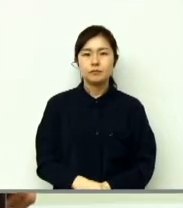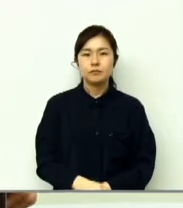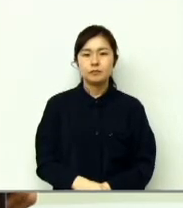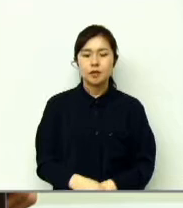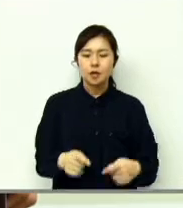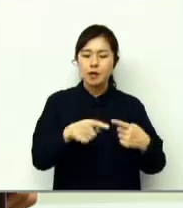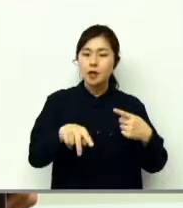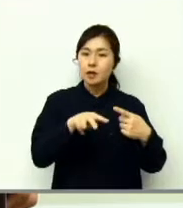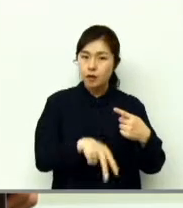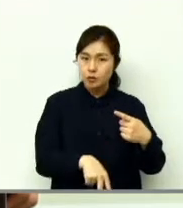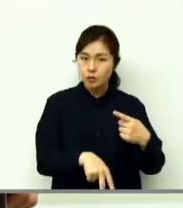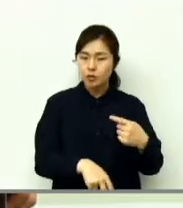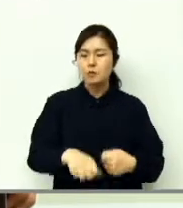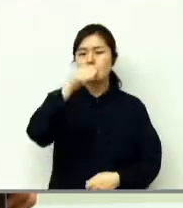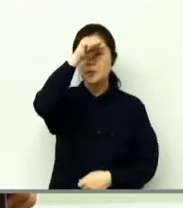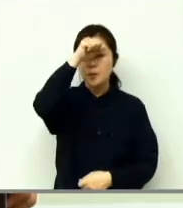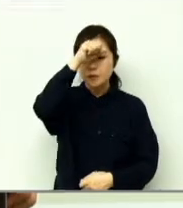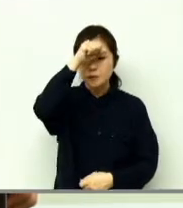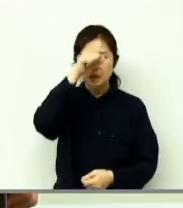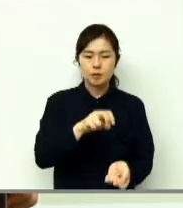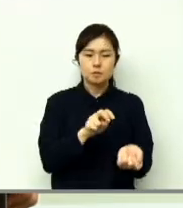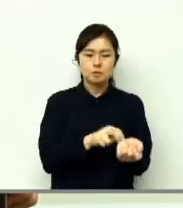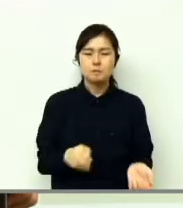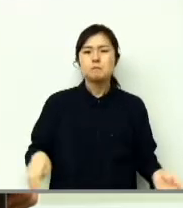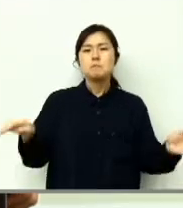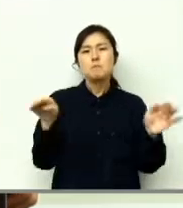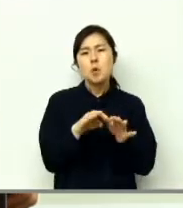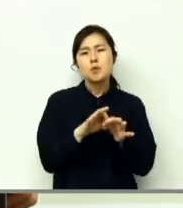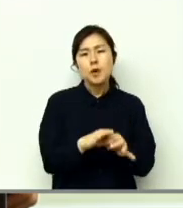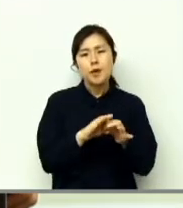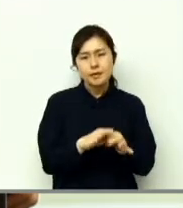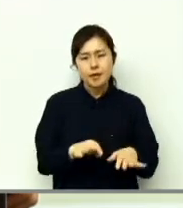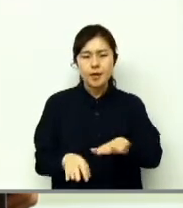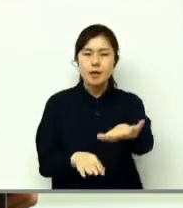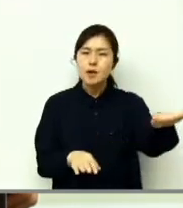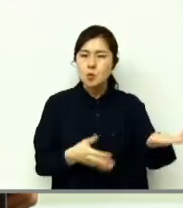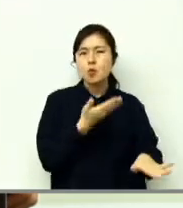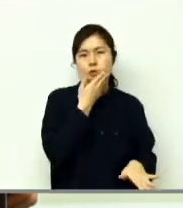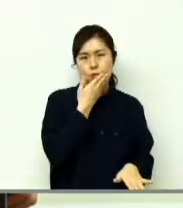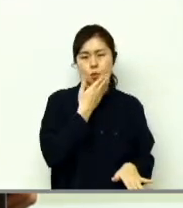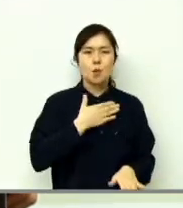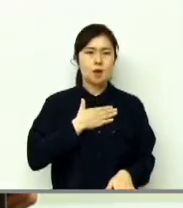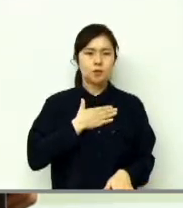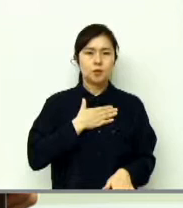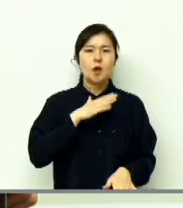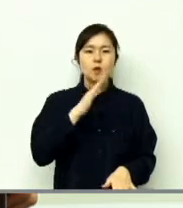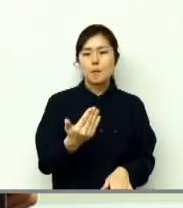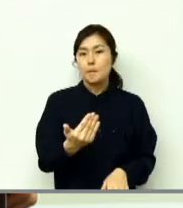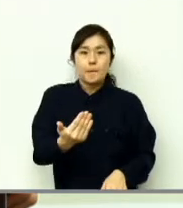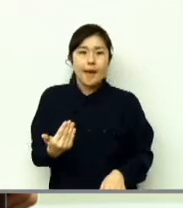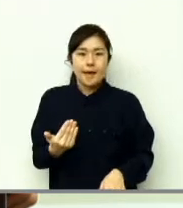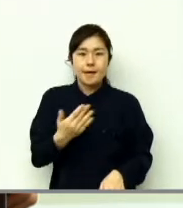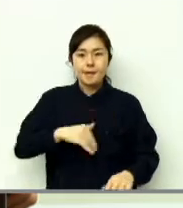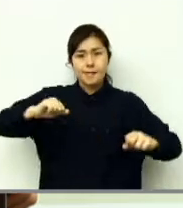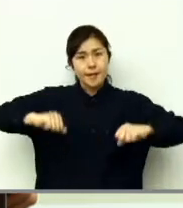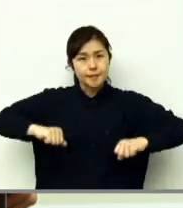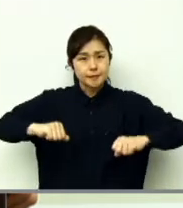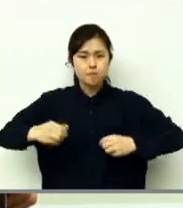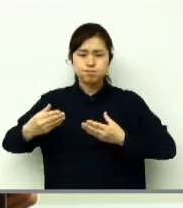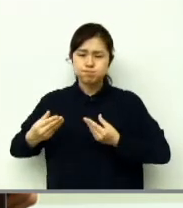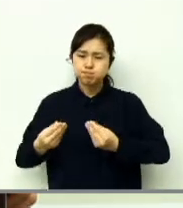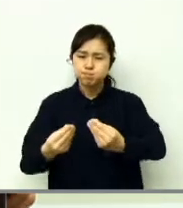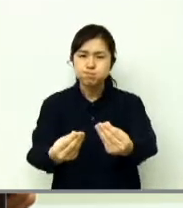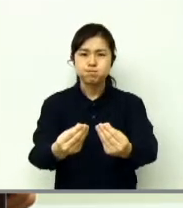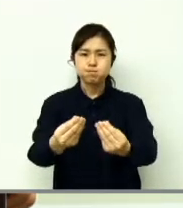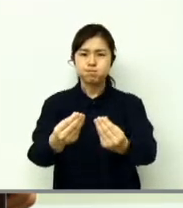か、病気、病院といったものの充実とは別にですね、健康で、居続けられるために